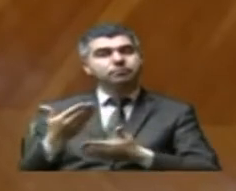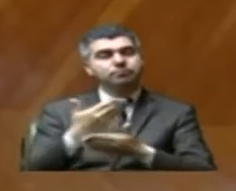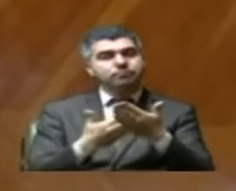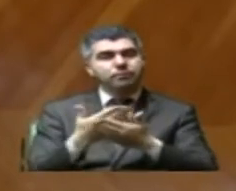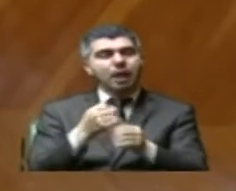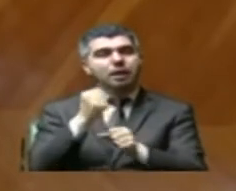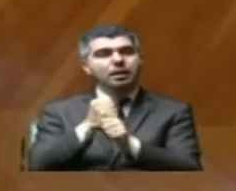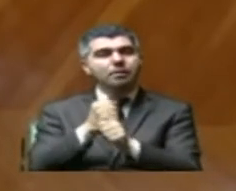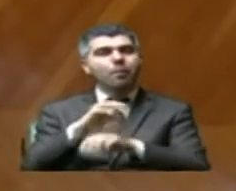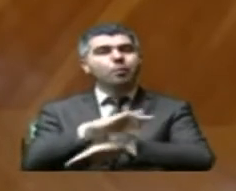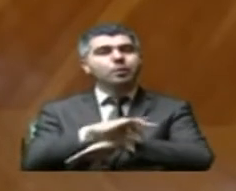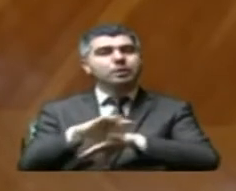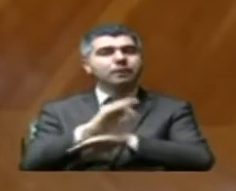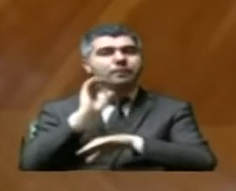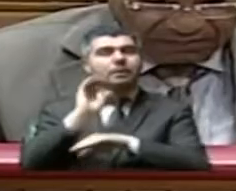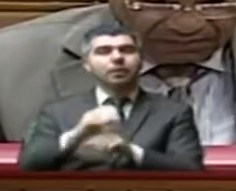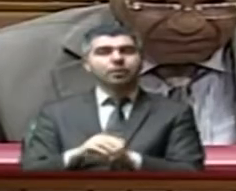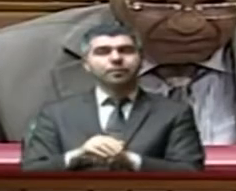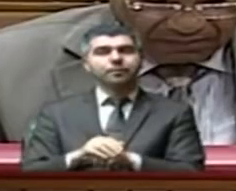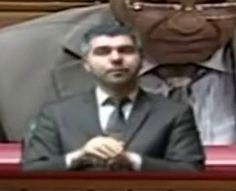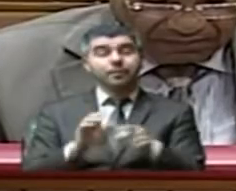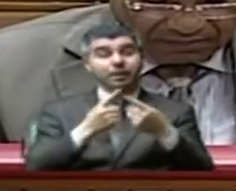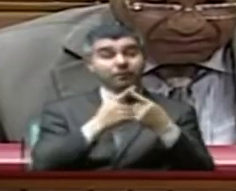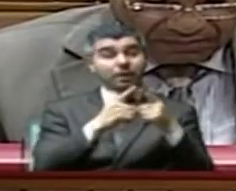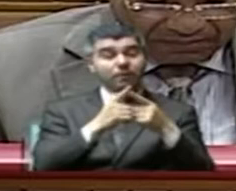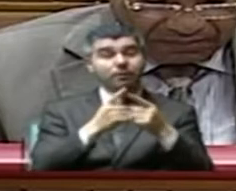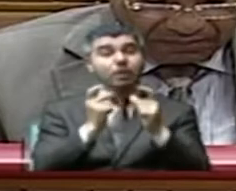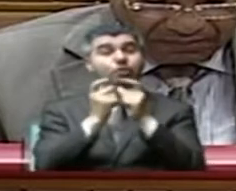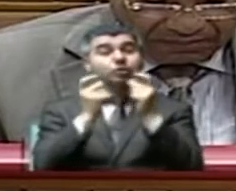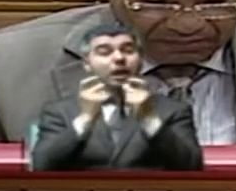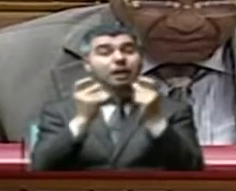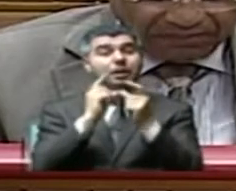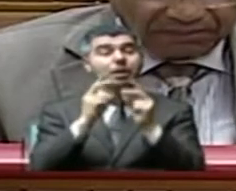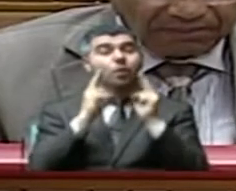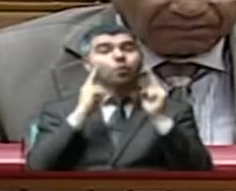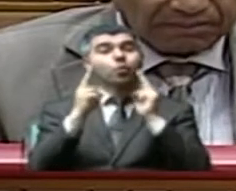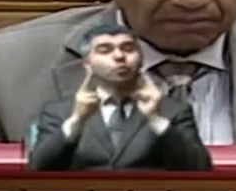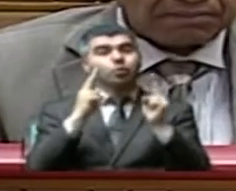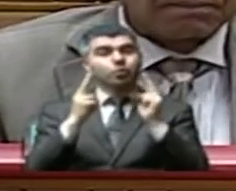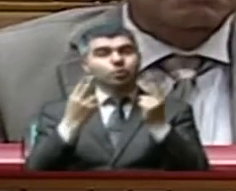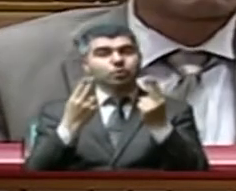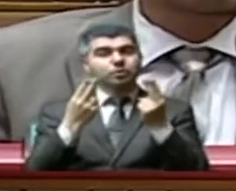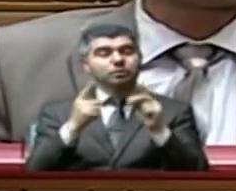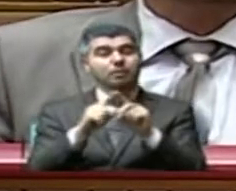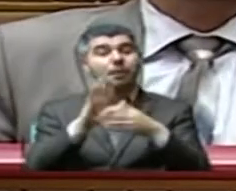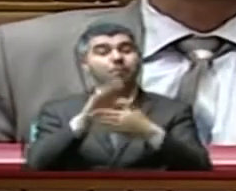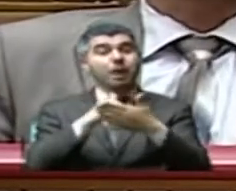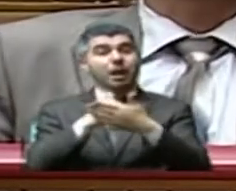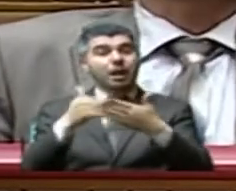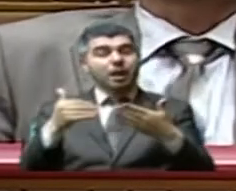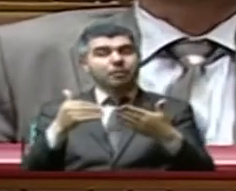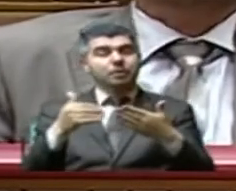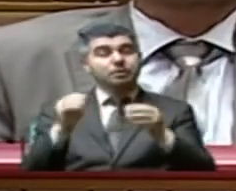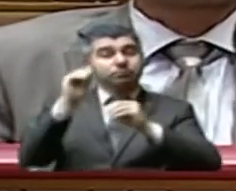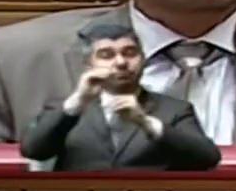المستخدمين والأجراء والأطر، وكذلك في مصلحة الشركة ديال الوطنية للطرق السيارة، لأن عندها برنامج ديال